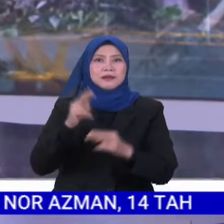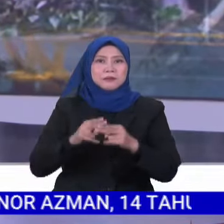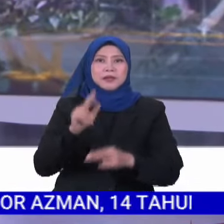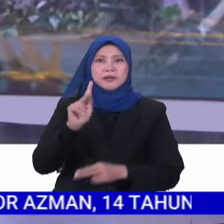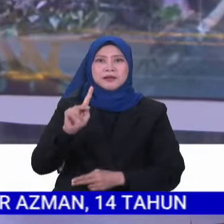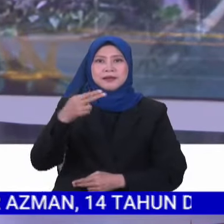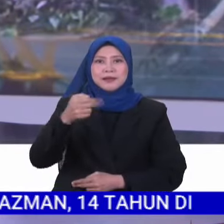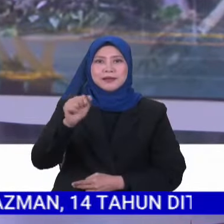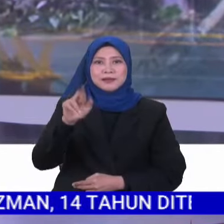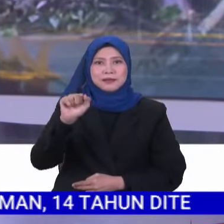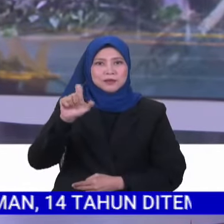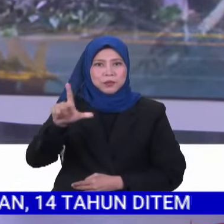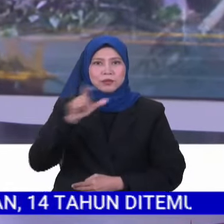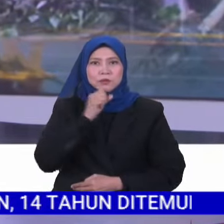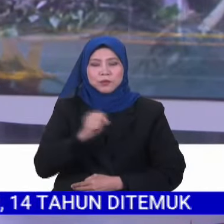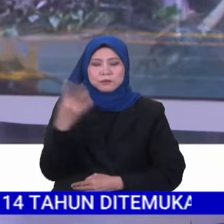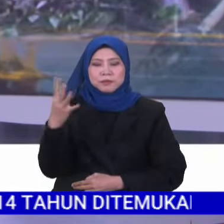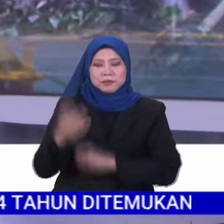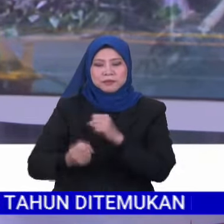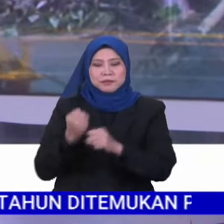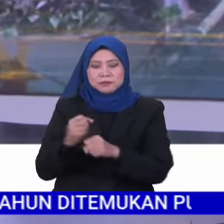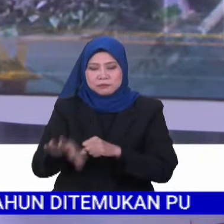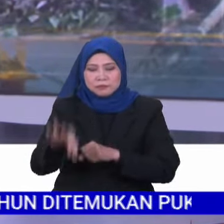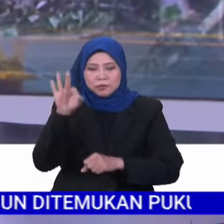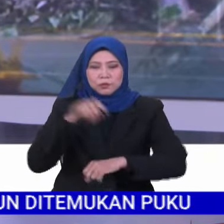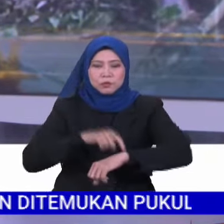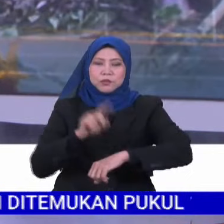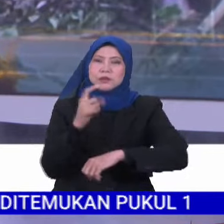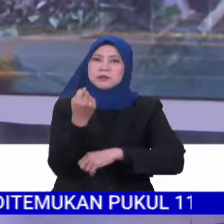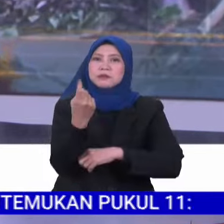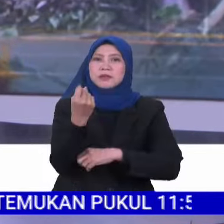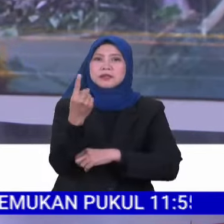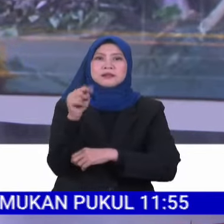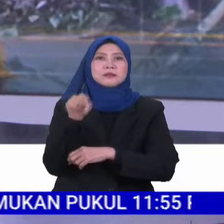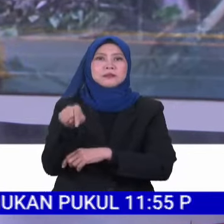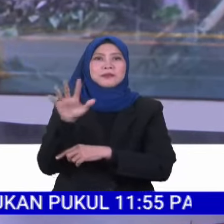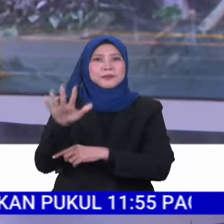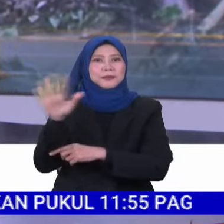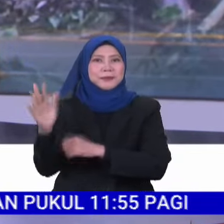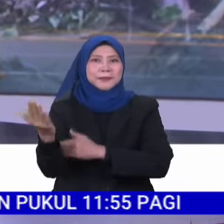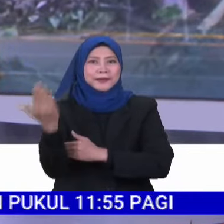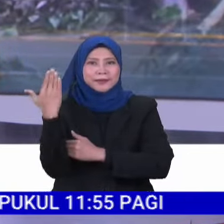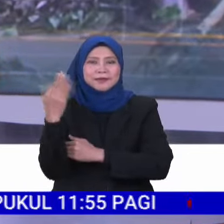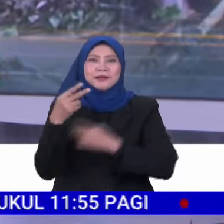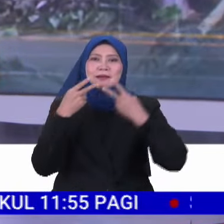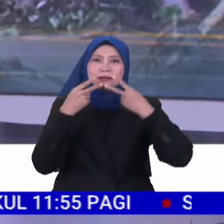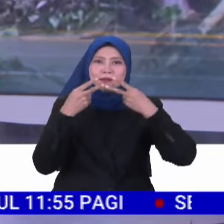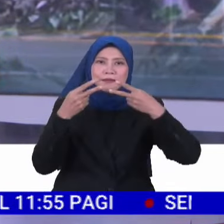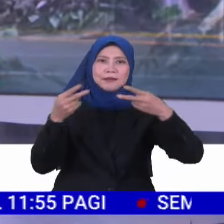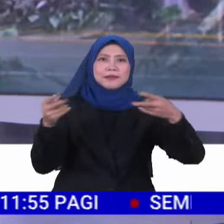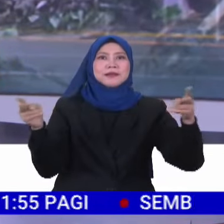Khairul Ikhwan Nur Azman 14 tahun ditemukan 11.00 55 pagi al-fatihah